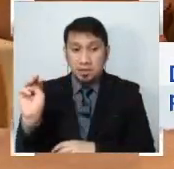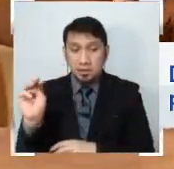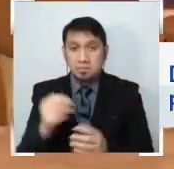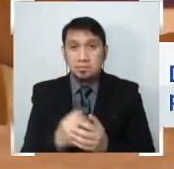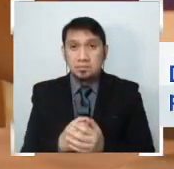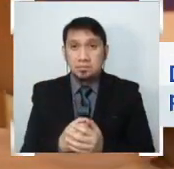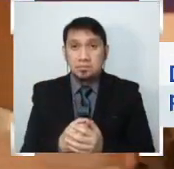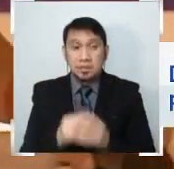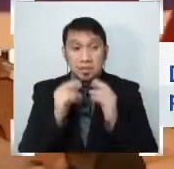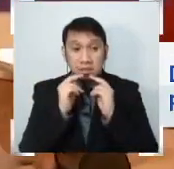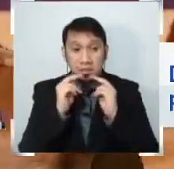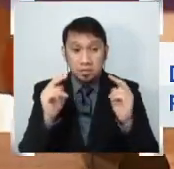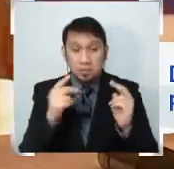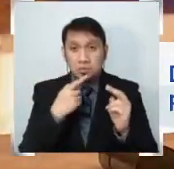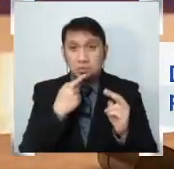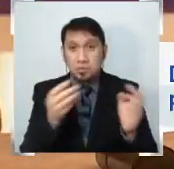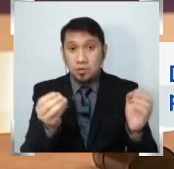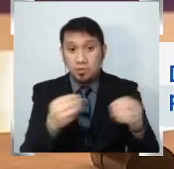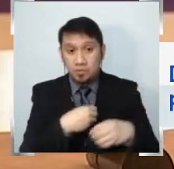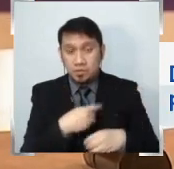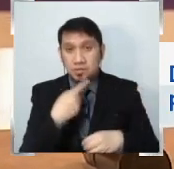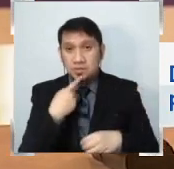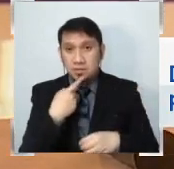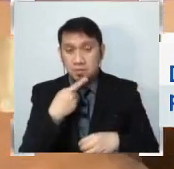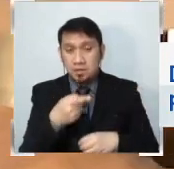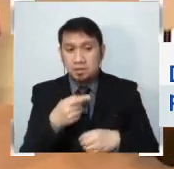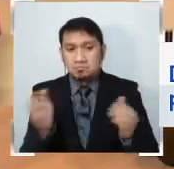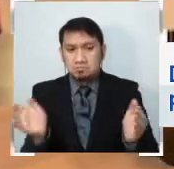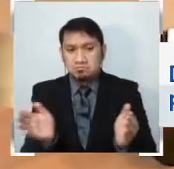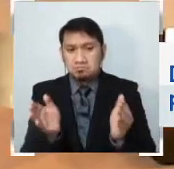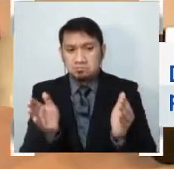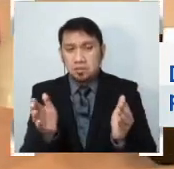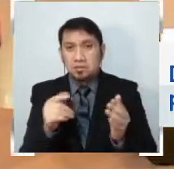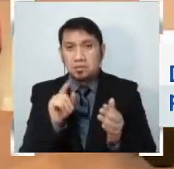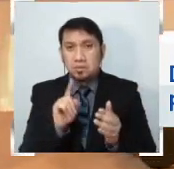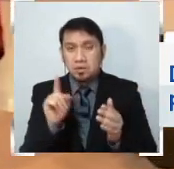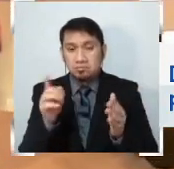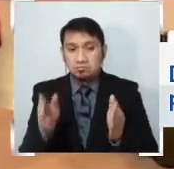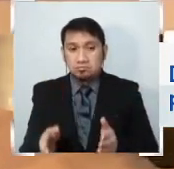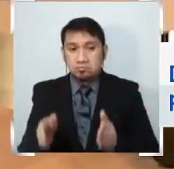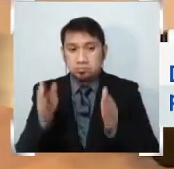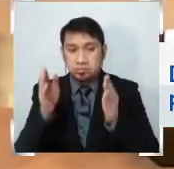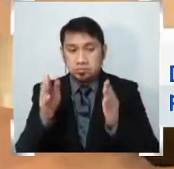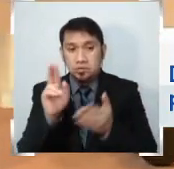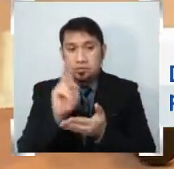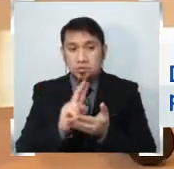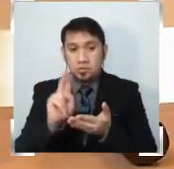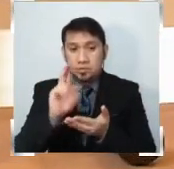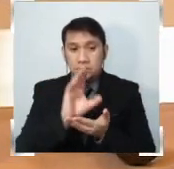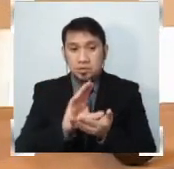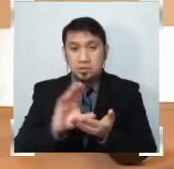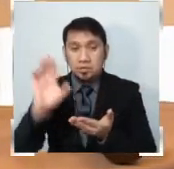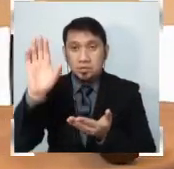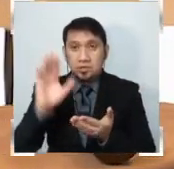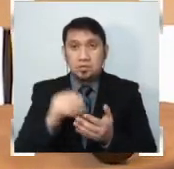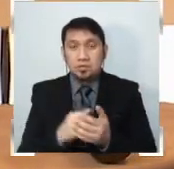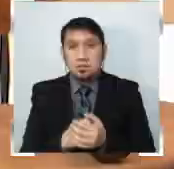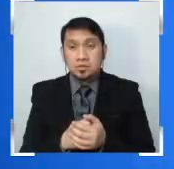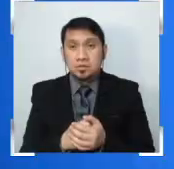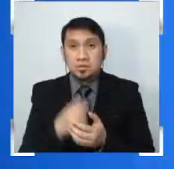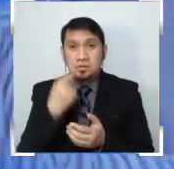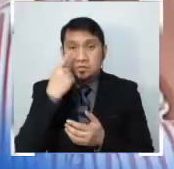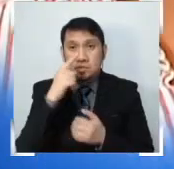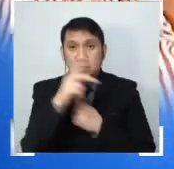kanyang opisina, sinabing isusulong ni Marcos ang pagkapatayo ng mga state universities and colleges o SUCs sa mga